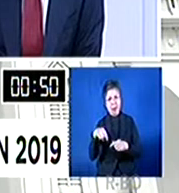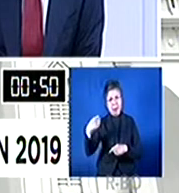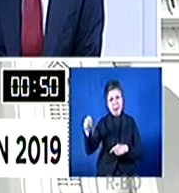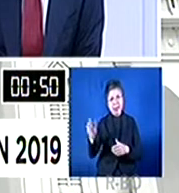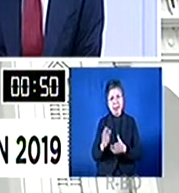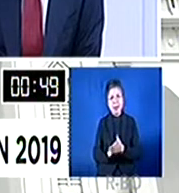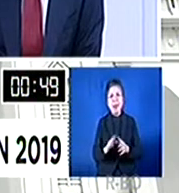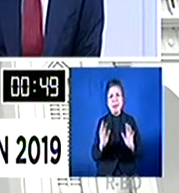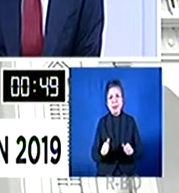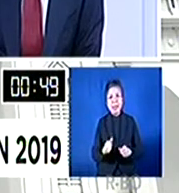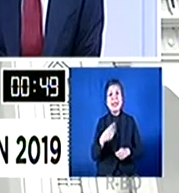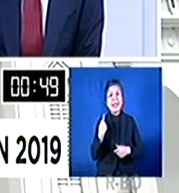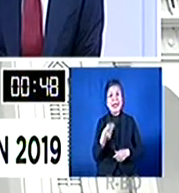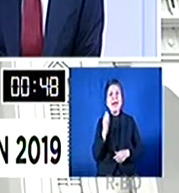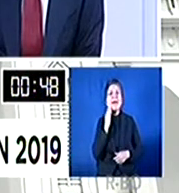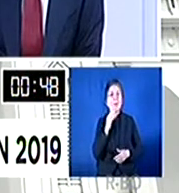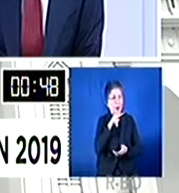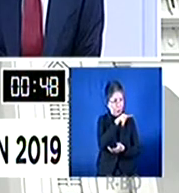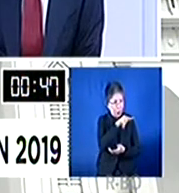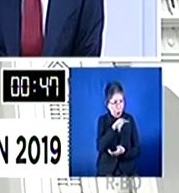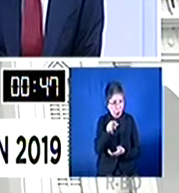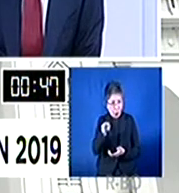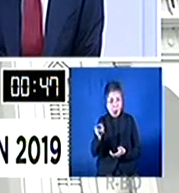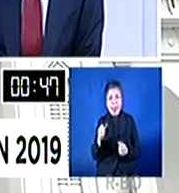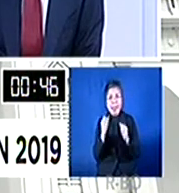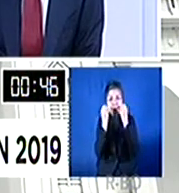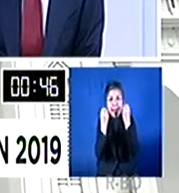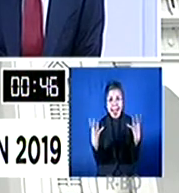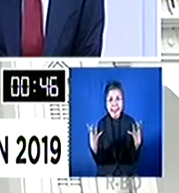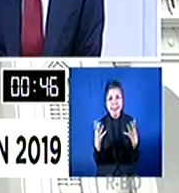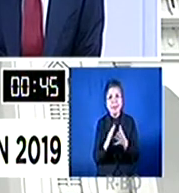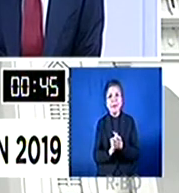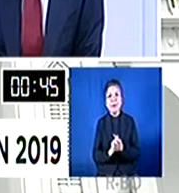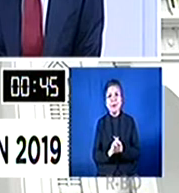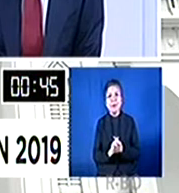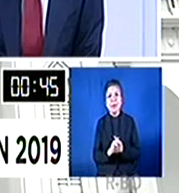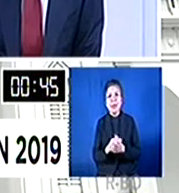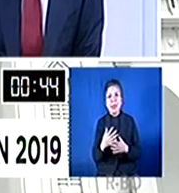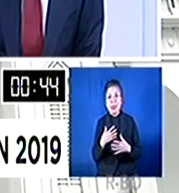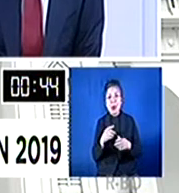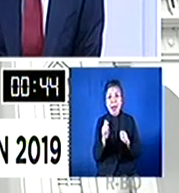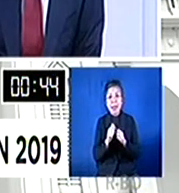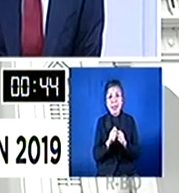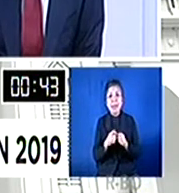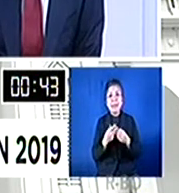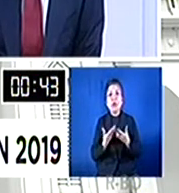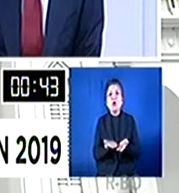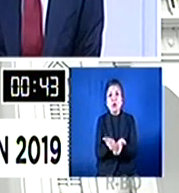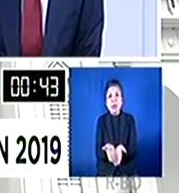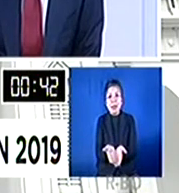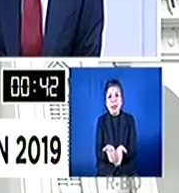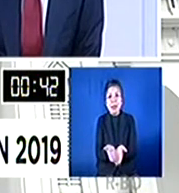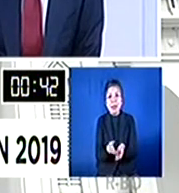sehingga bisa dipantau secara pasti. Maka saya usulkan bahwa yang dipakai adalah